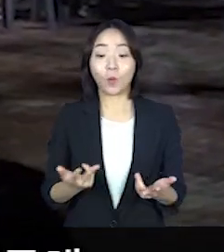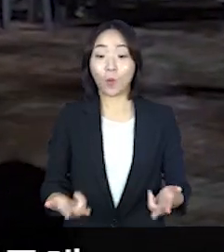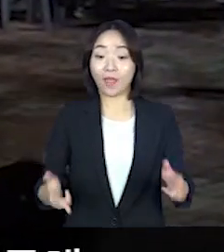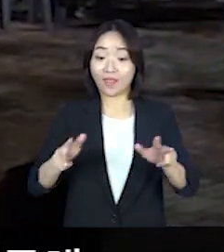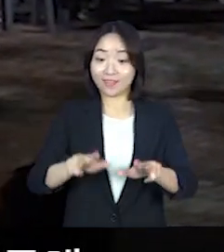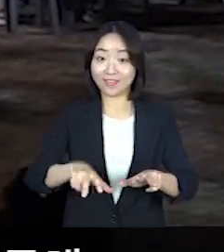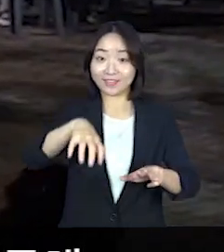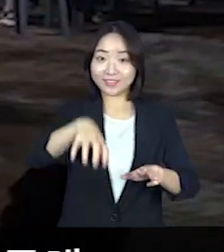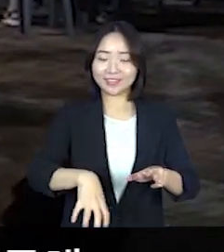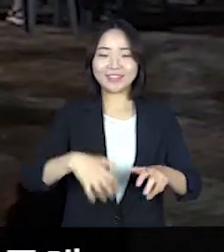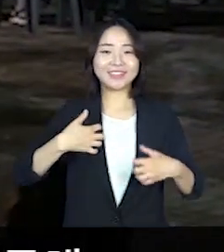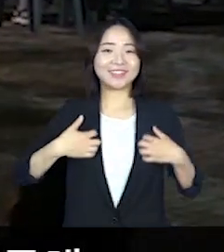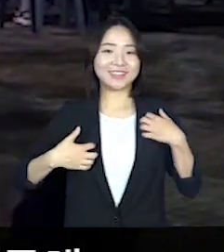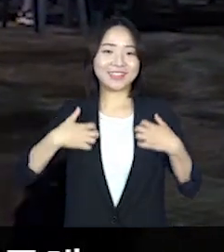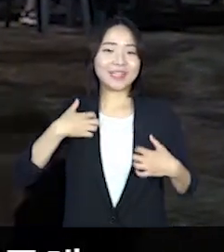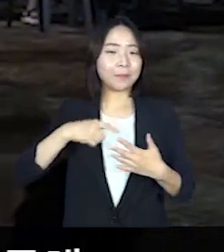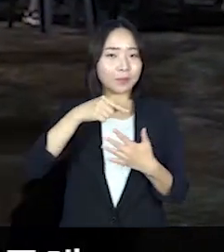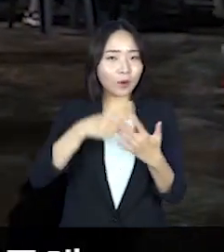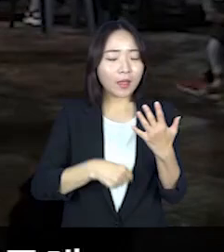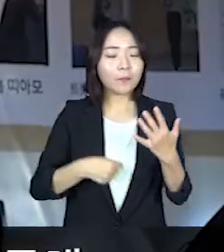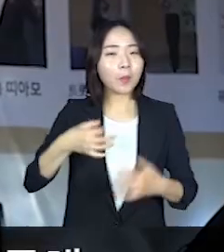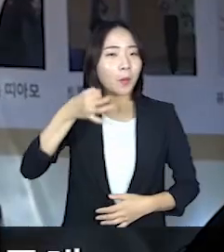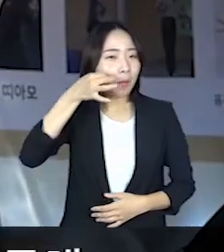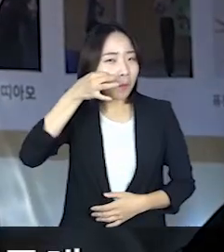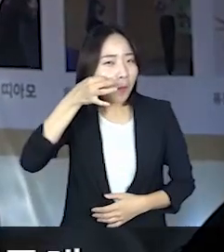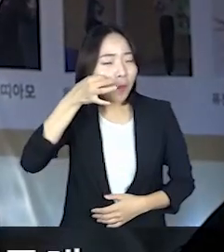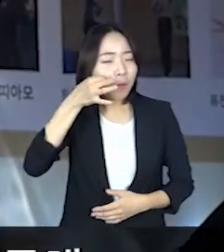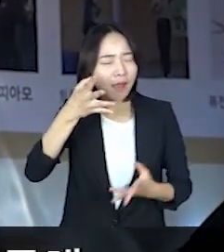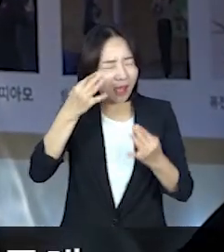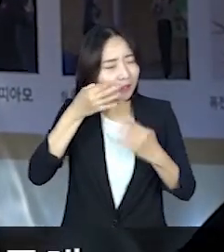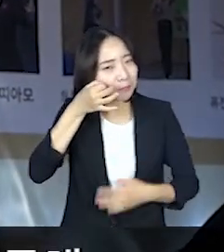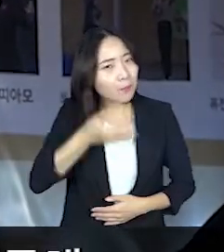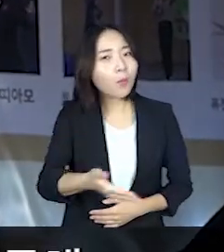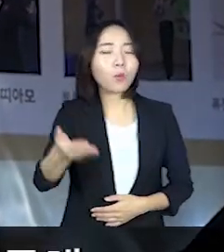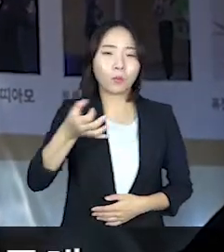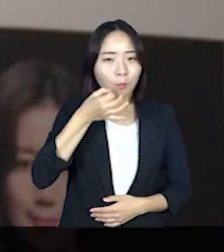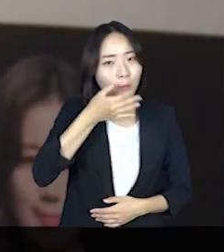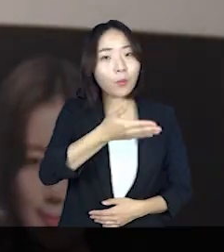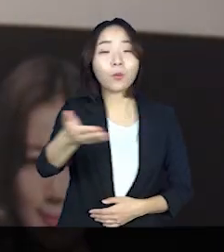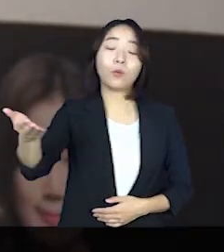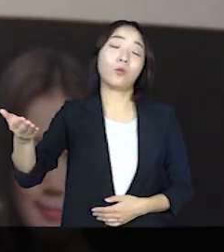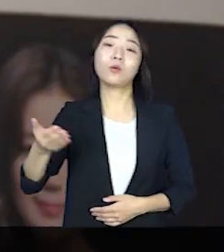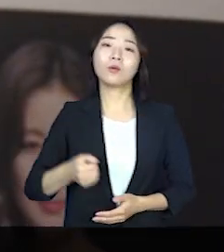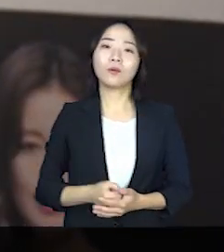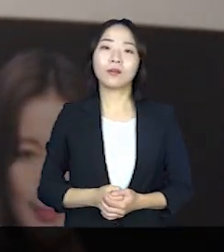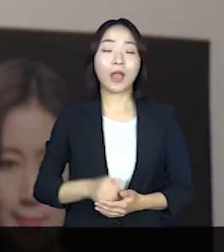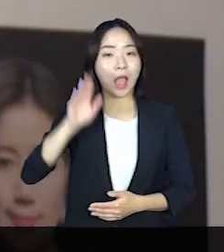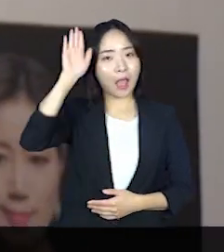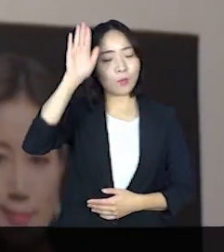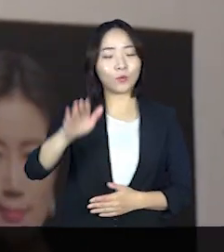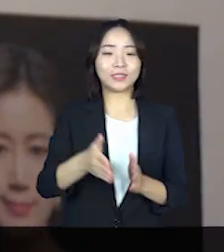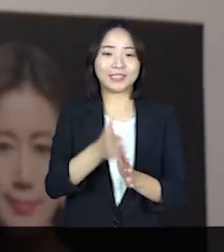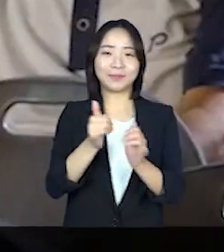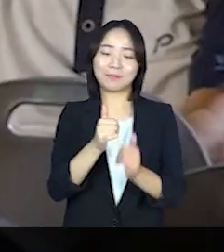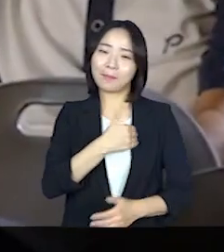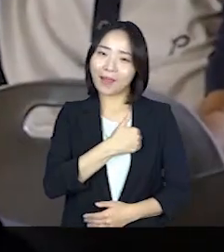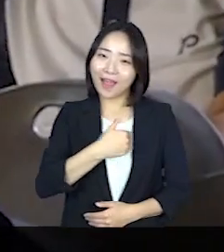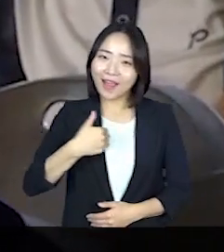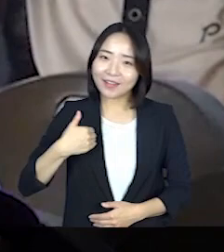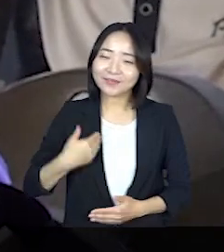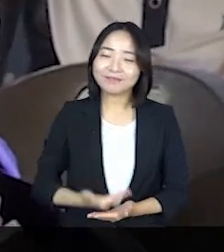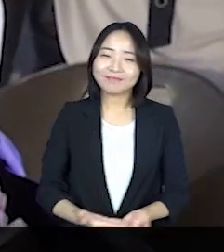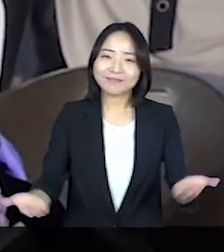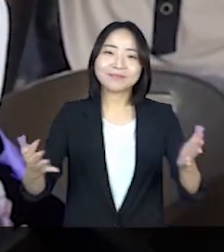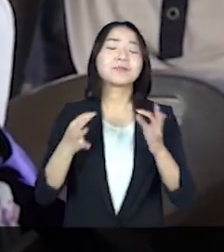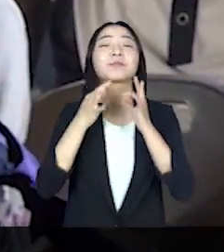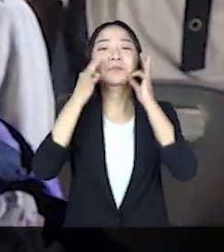천안시는 공원에서 즐길 수 있는 다양한 프로그램과 볼거리를 지속적으로 제공해 시민들에게 더 큰 만족과 추억을 제공할